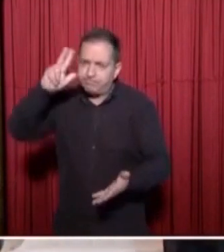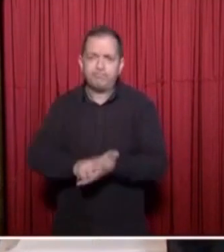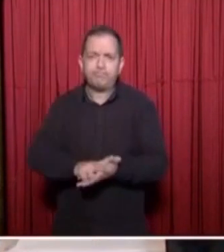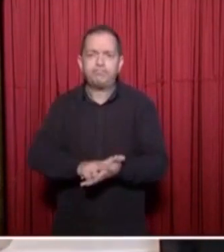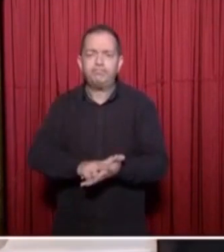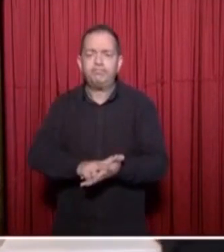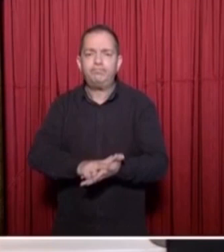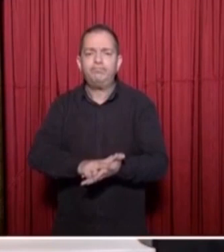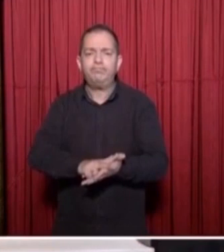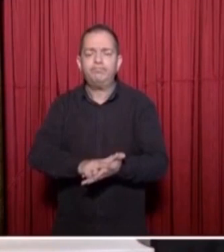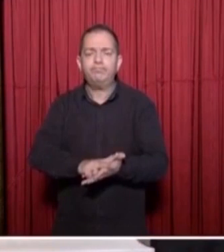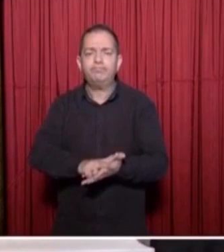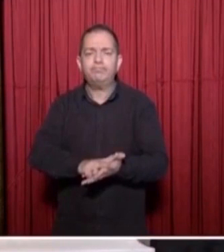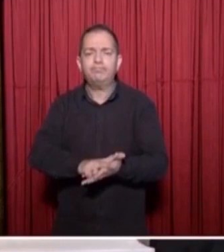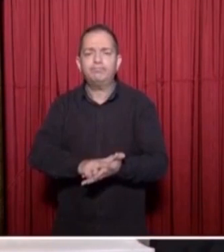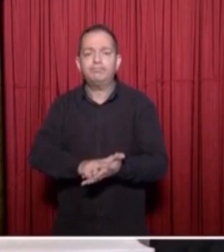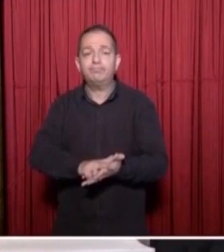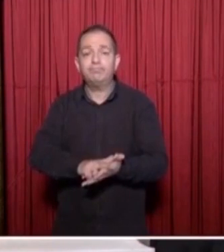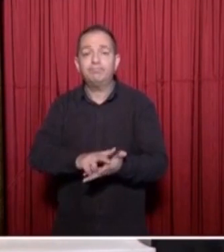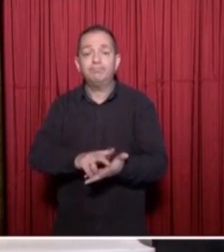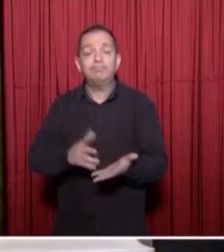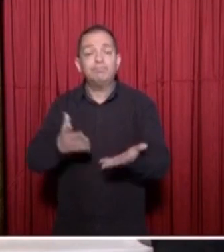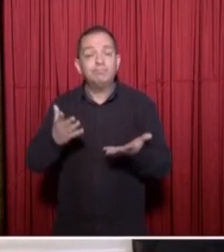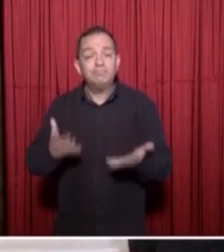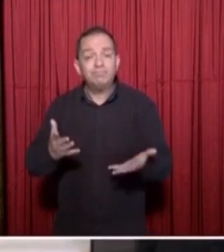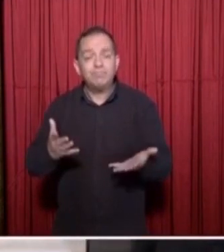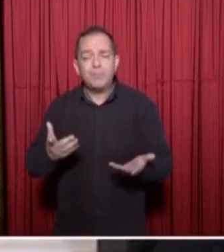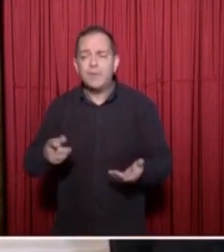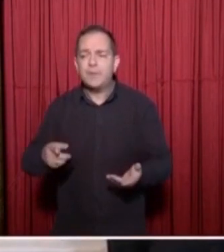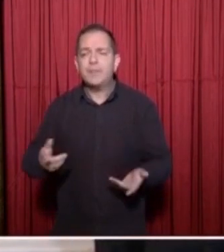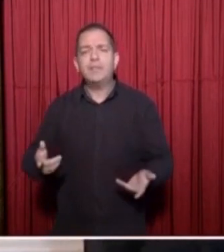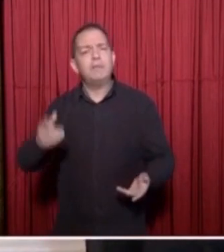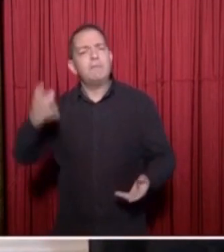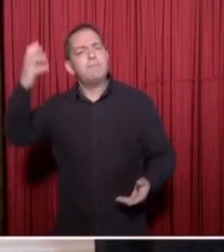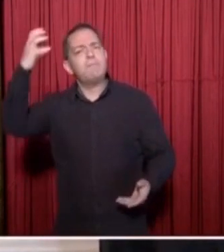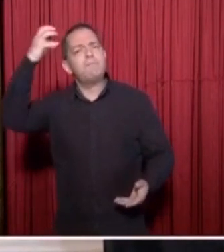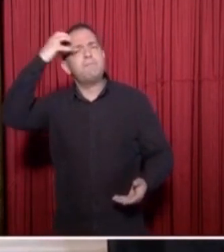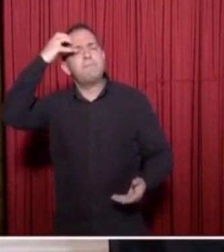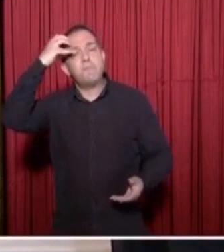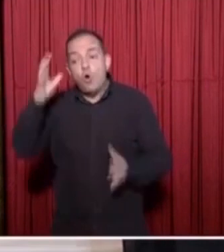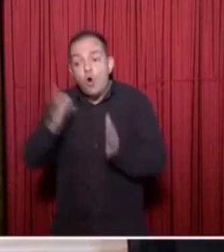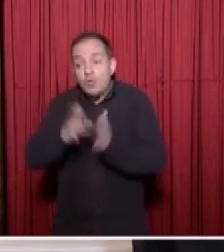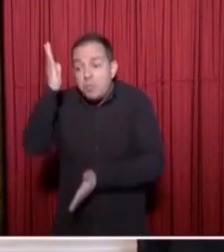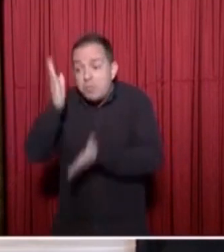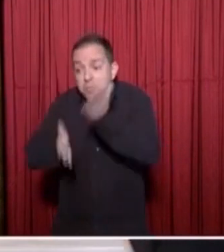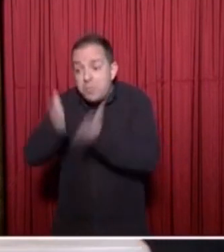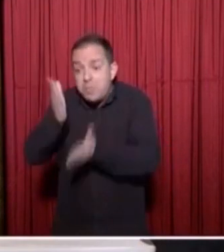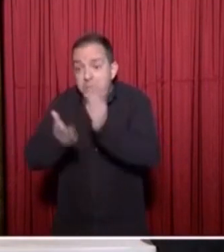να αναμιμνισκόμεθα αυτού του υπεροχικού γεγονότος που συνέβη ο λίγον πρώτου πάθους